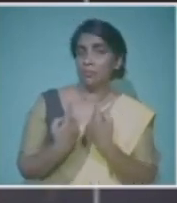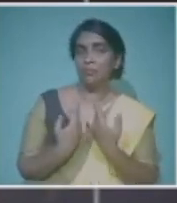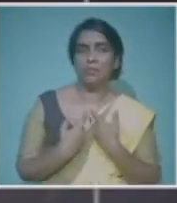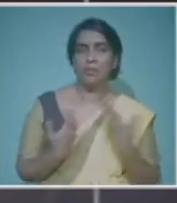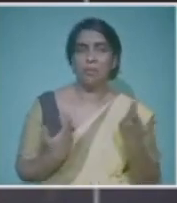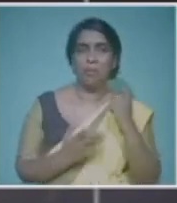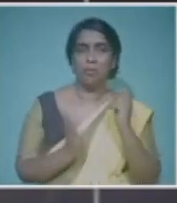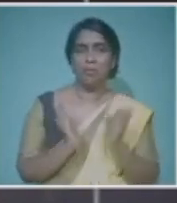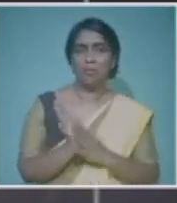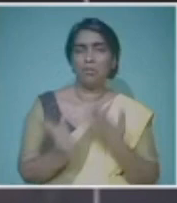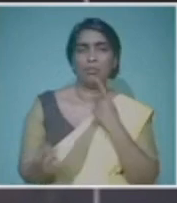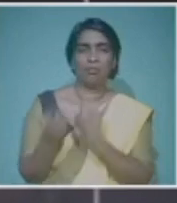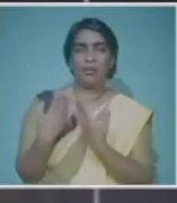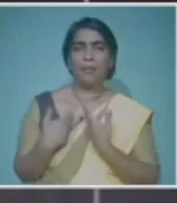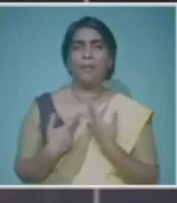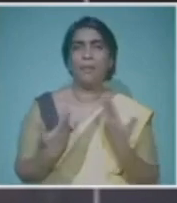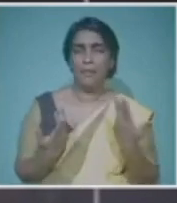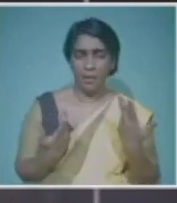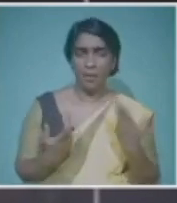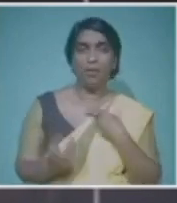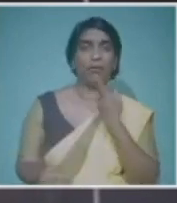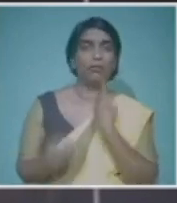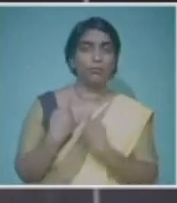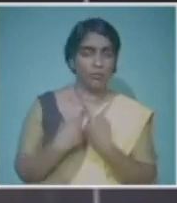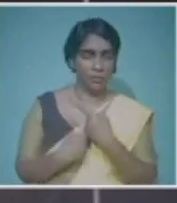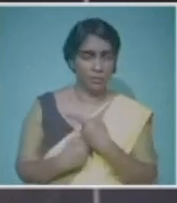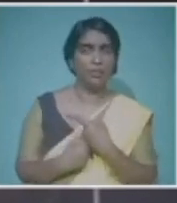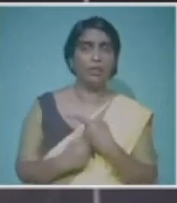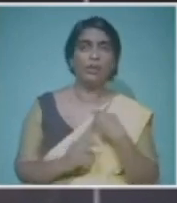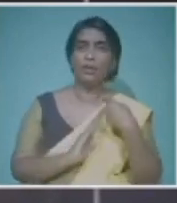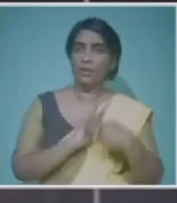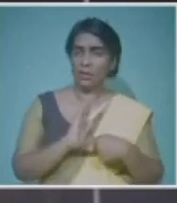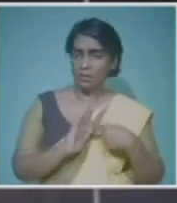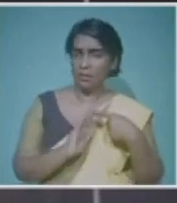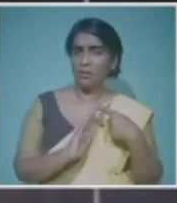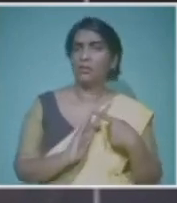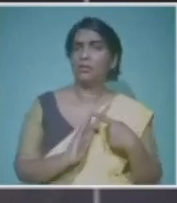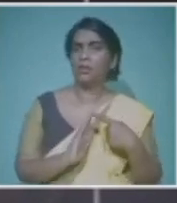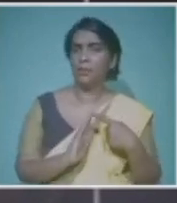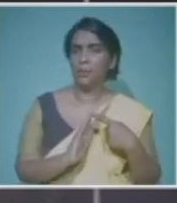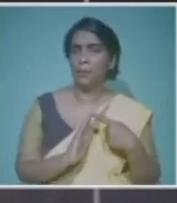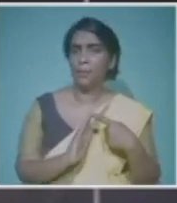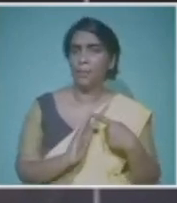නෙමෙයි ඒ නිසා අපි මේ විමර්ශනය ශ්‍රී ලංකාවේ